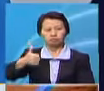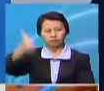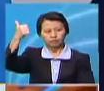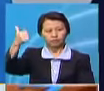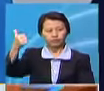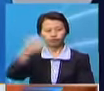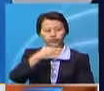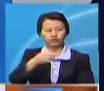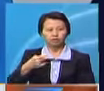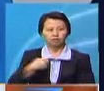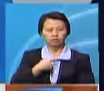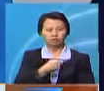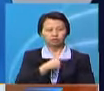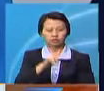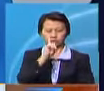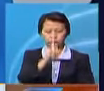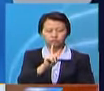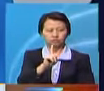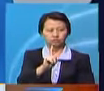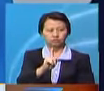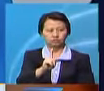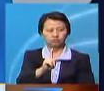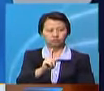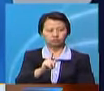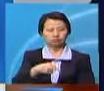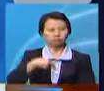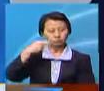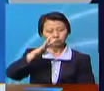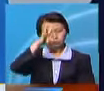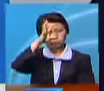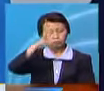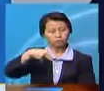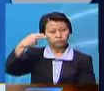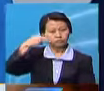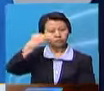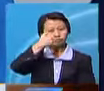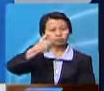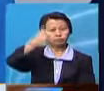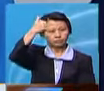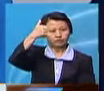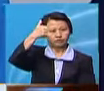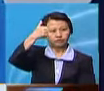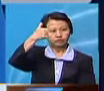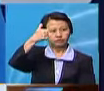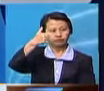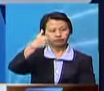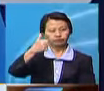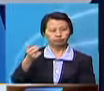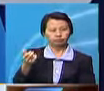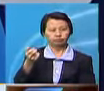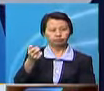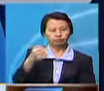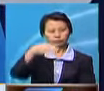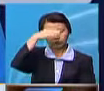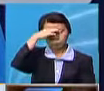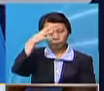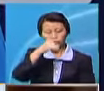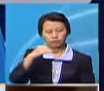dan cipta satu sejarah final yang terbaik lah antara pasukan Johor dan